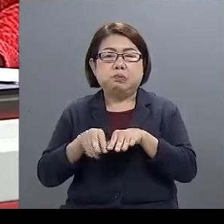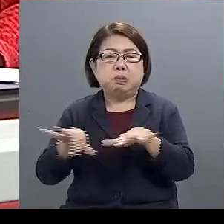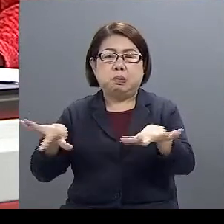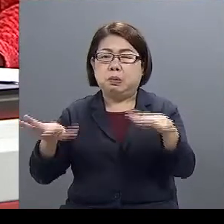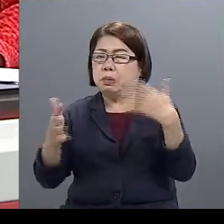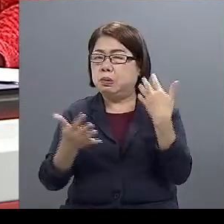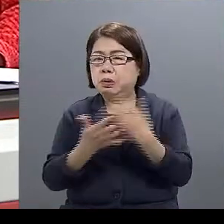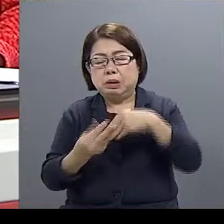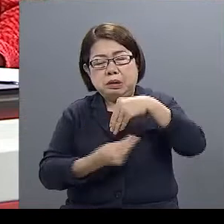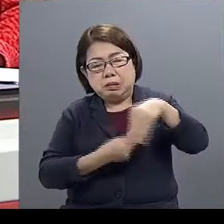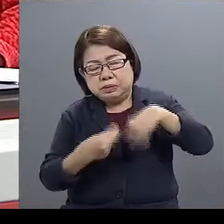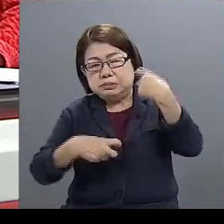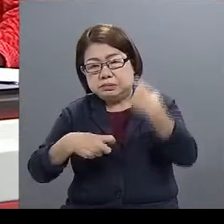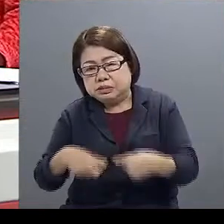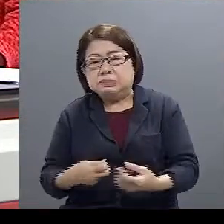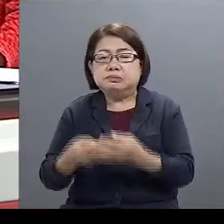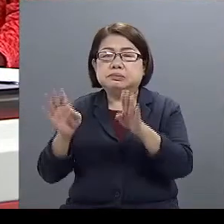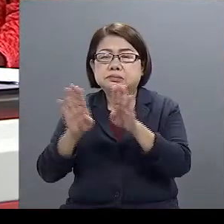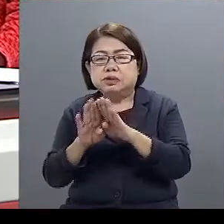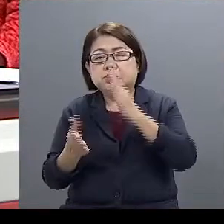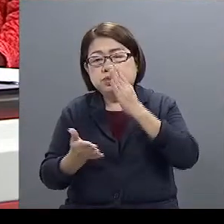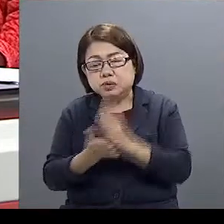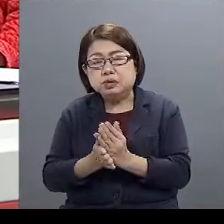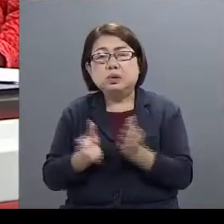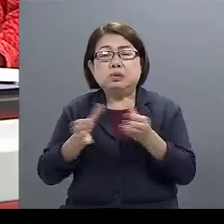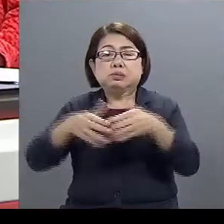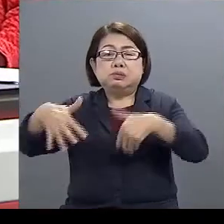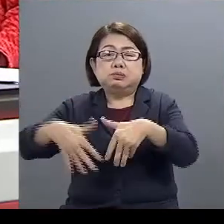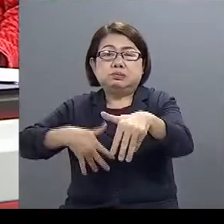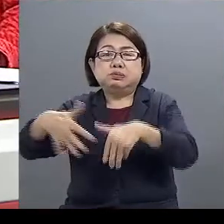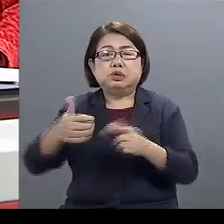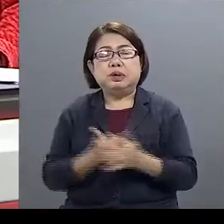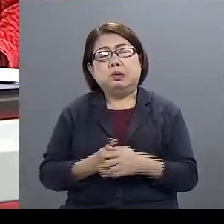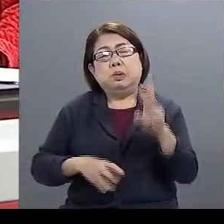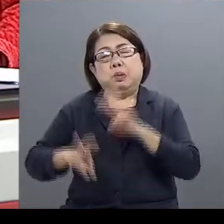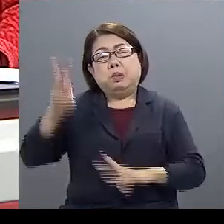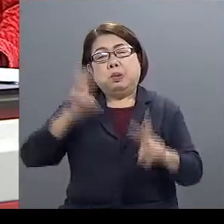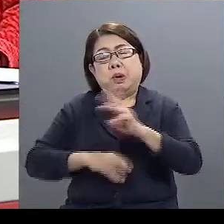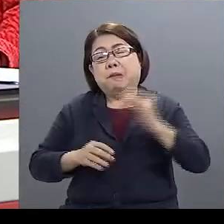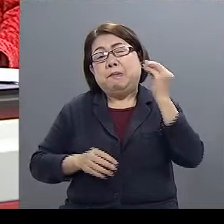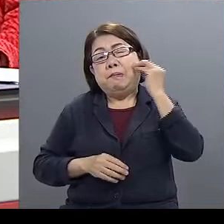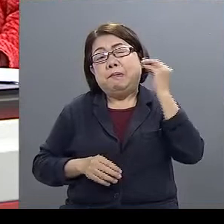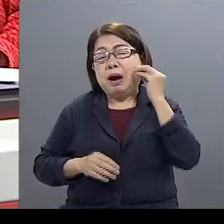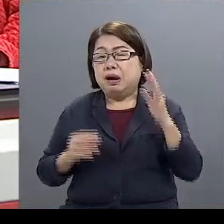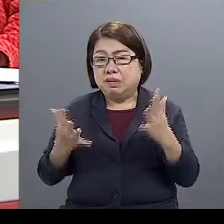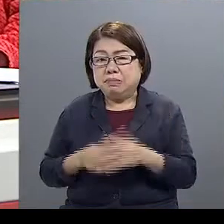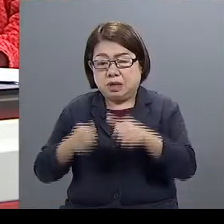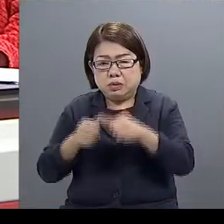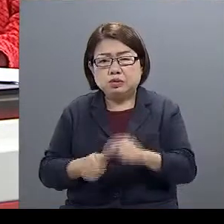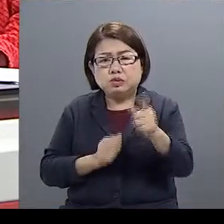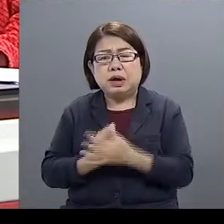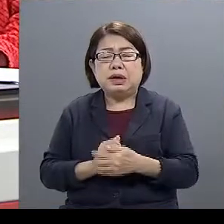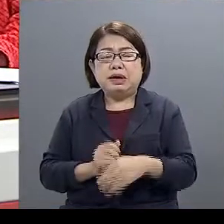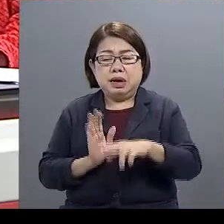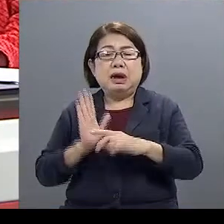ให้ประชาชนกลุ่มเปราะบางกลายเป็นคนไร้บ้านเพิ่มมากขึ้นค่ะโดยเฉพาะในพื้นที่ที่มีการแพร่ระบาดอย่างที่เชียงใหม่เองคนไร้